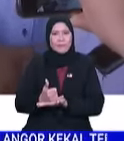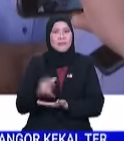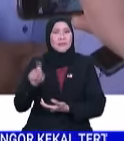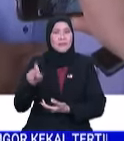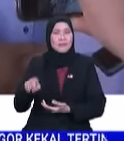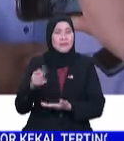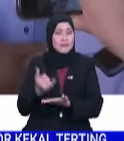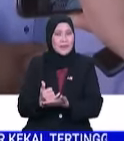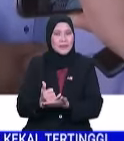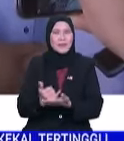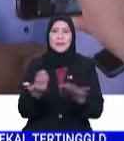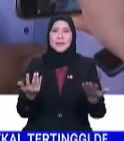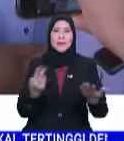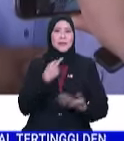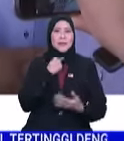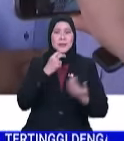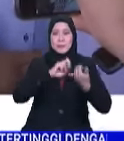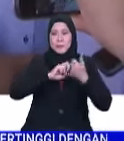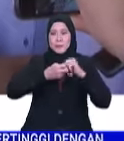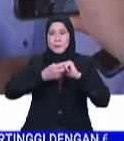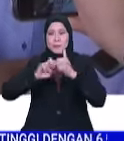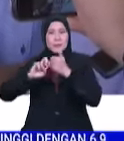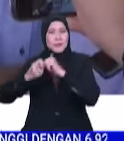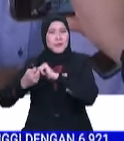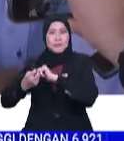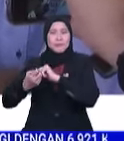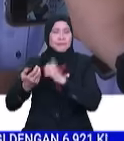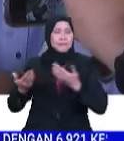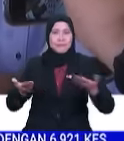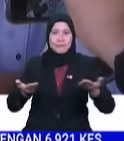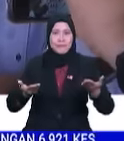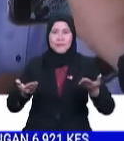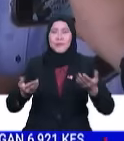sudah tentu mereka berhadapan dengan masalah keputusan